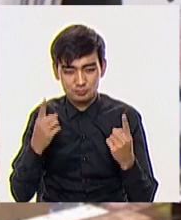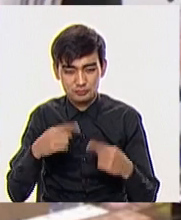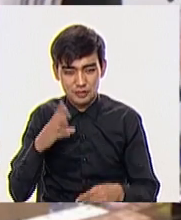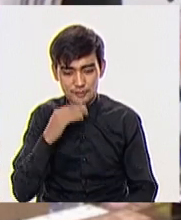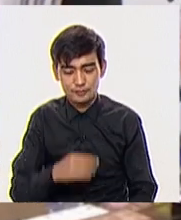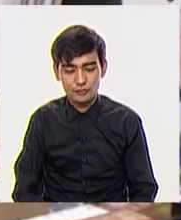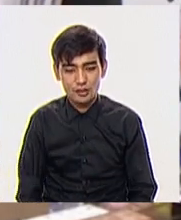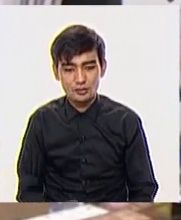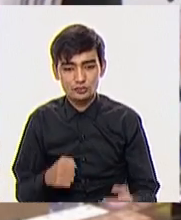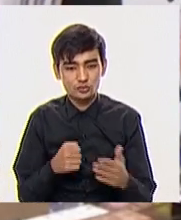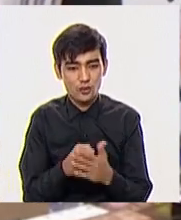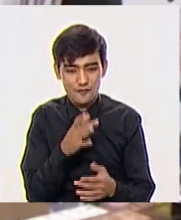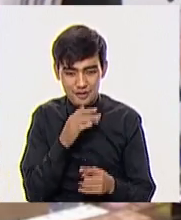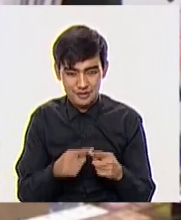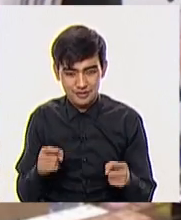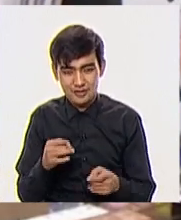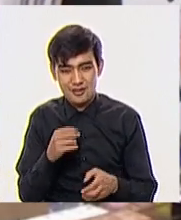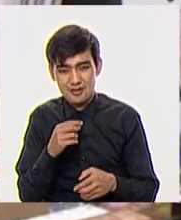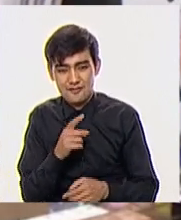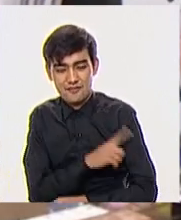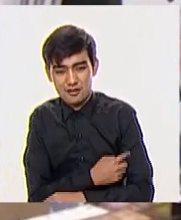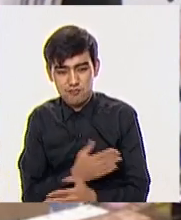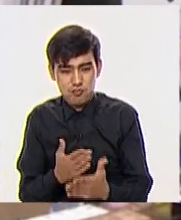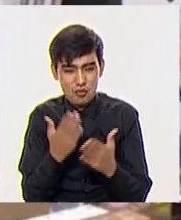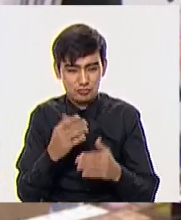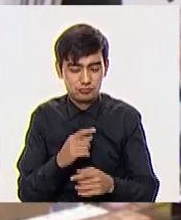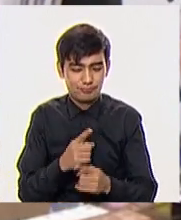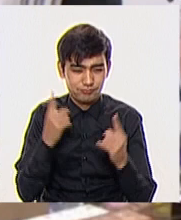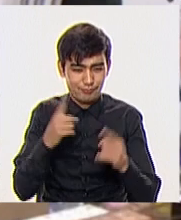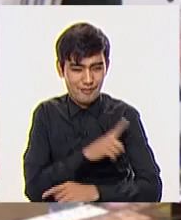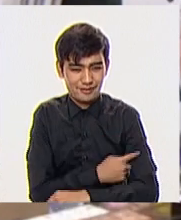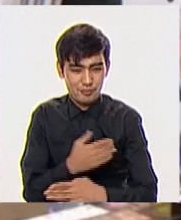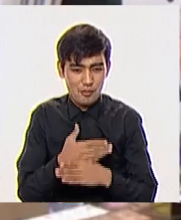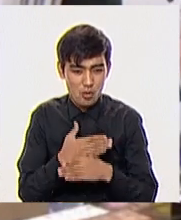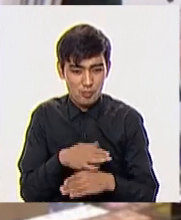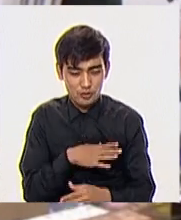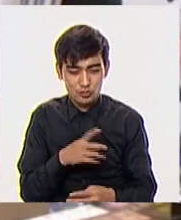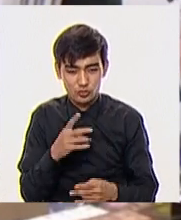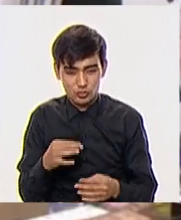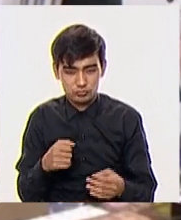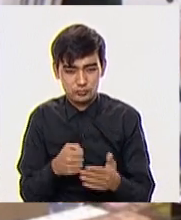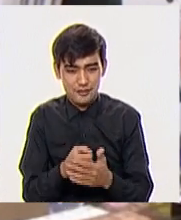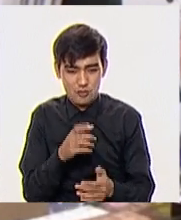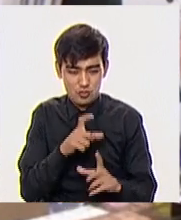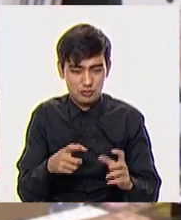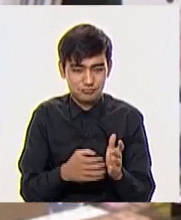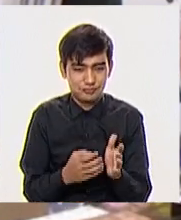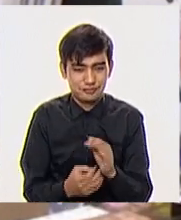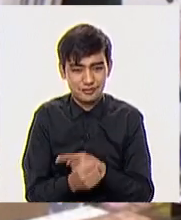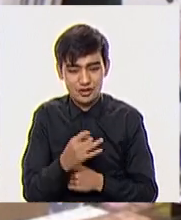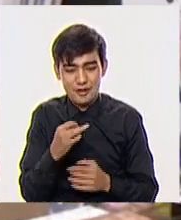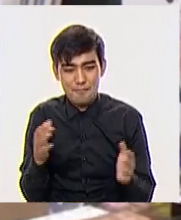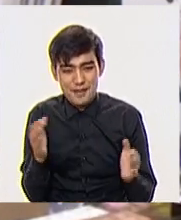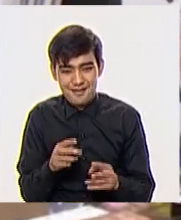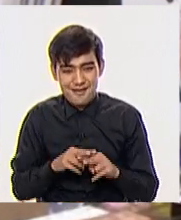До пандемии нам помогали с операциями врачи более крупных больниц. Но с началом эпидемии людей стало не хватать. Небольшие клиники